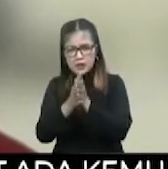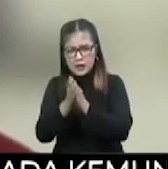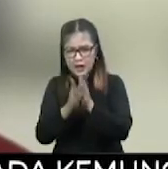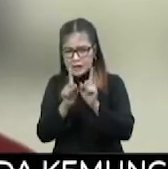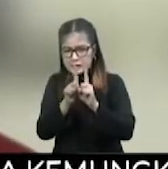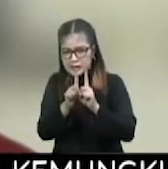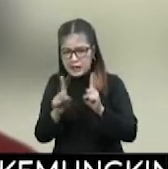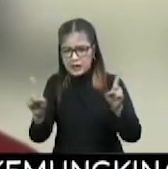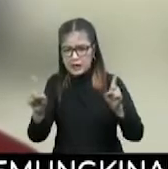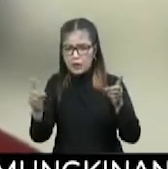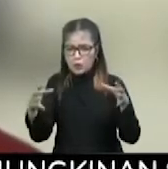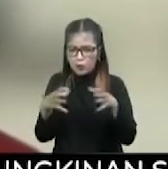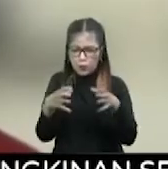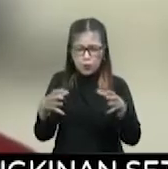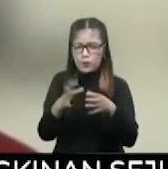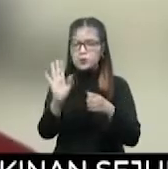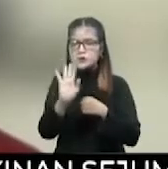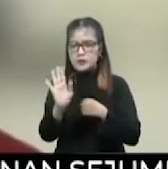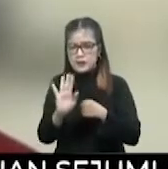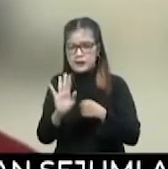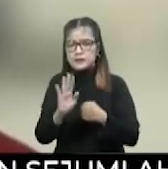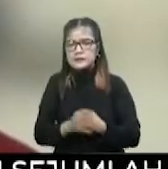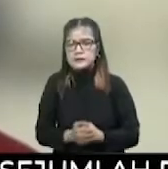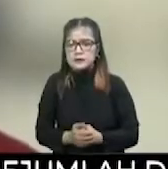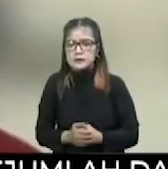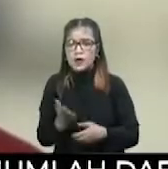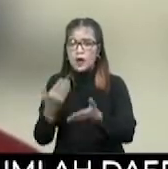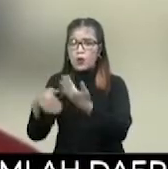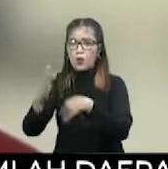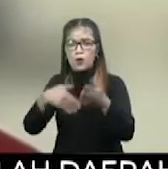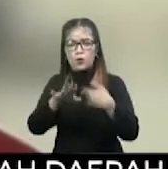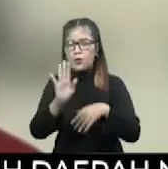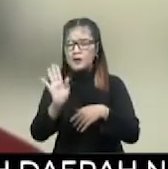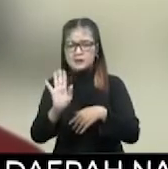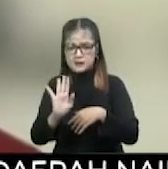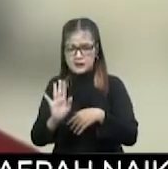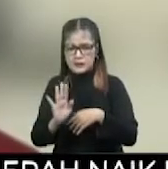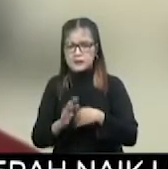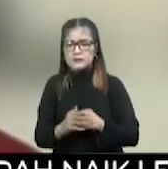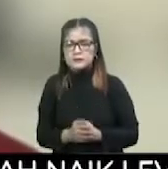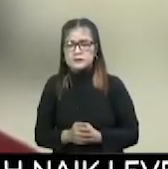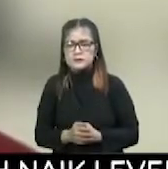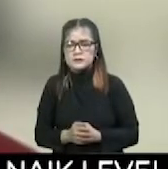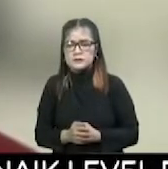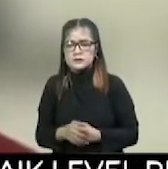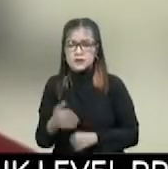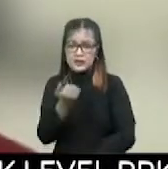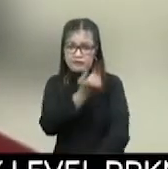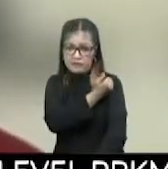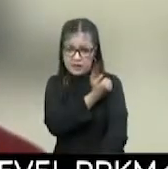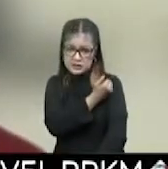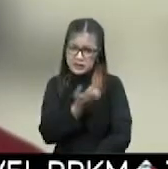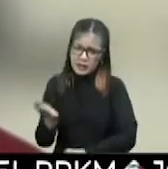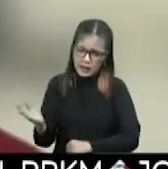jauhi kerumunan, dan batasi mobilisasi. Kemudian juga vaksinasinya, ayo segera yang harus